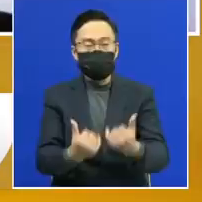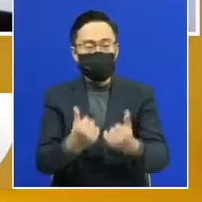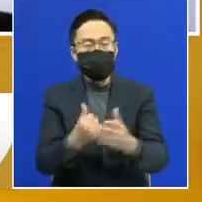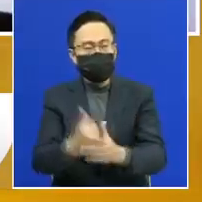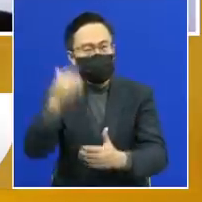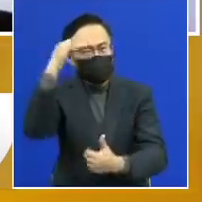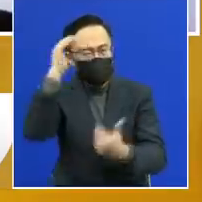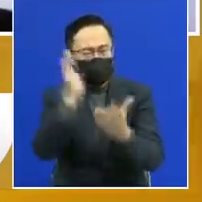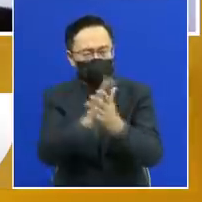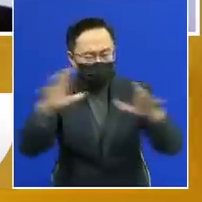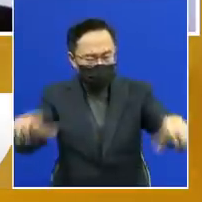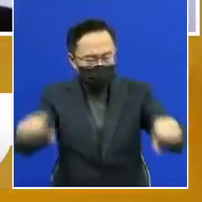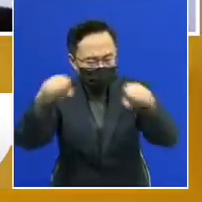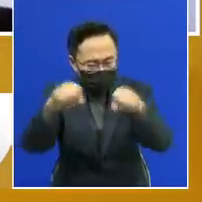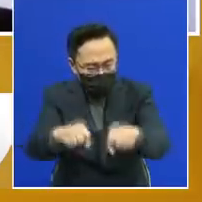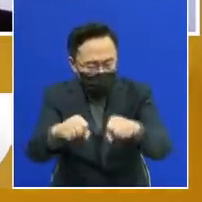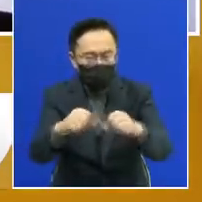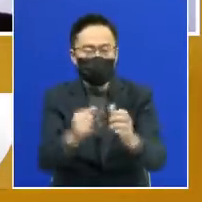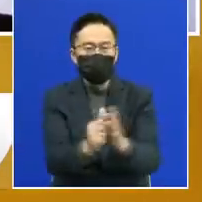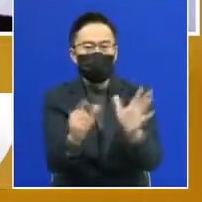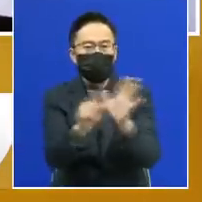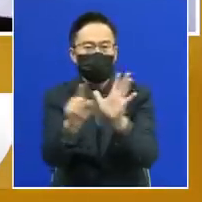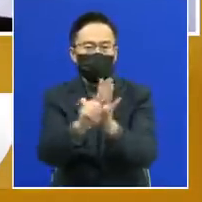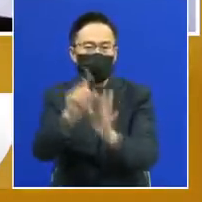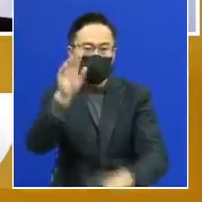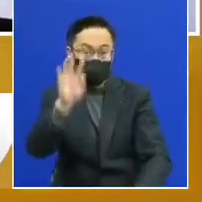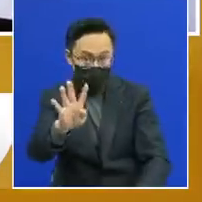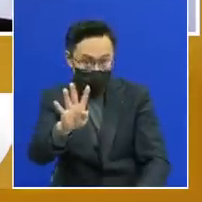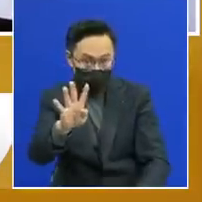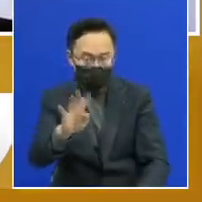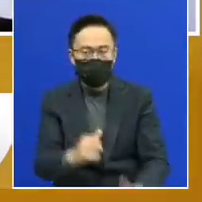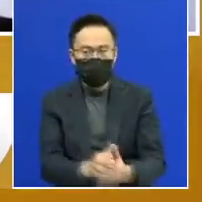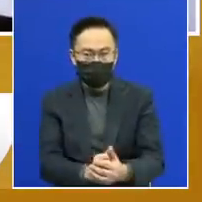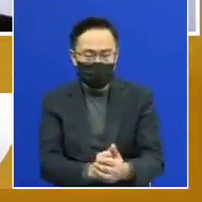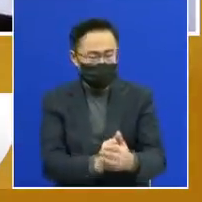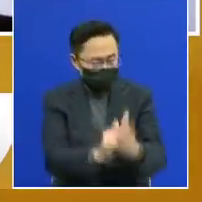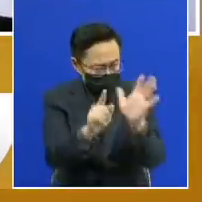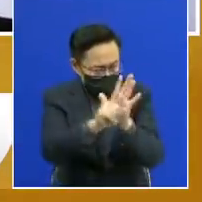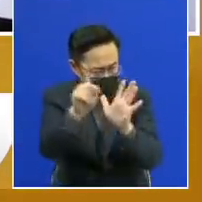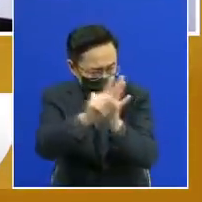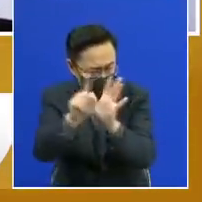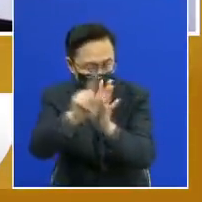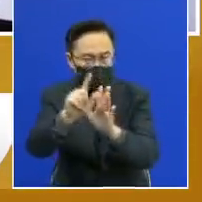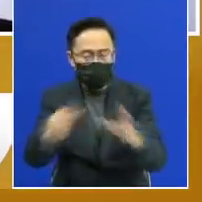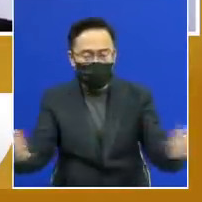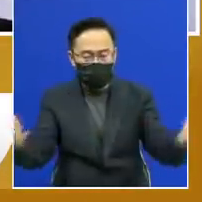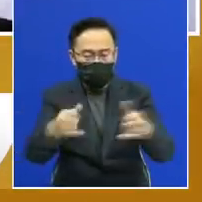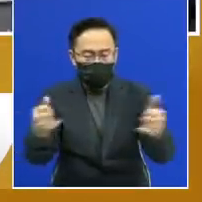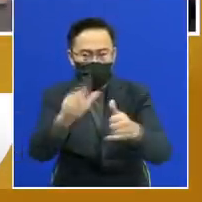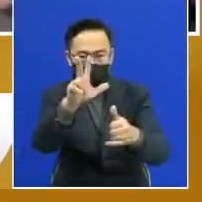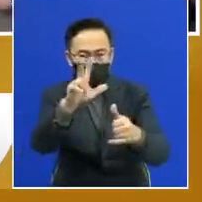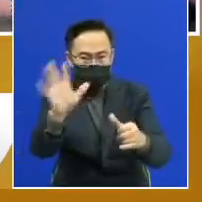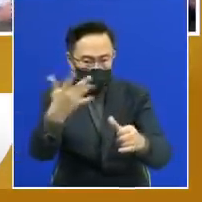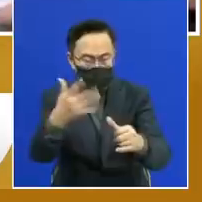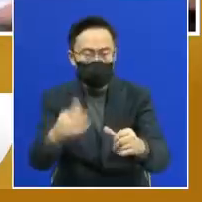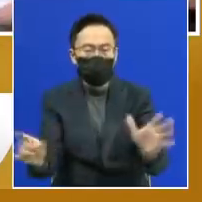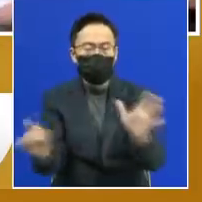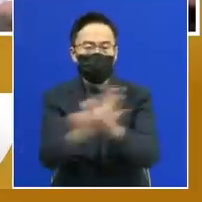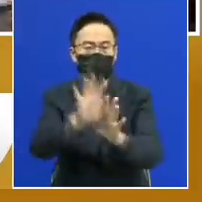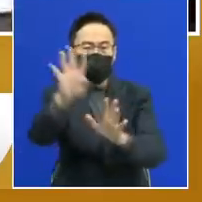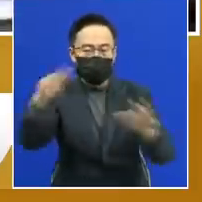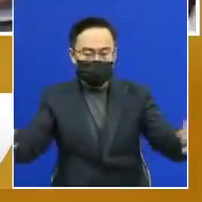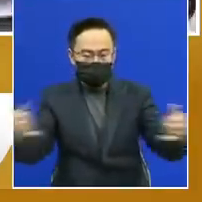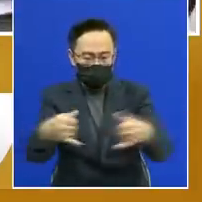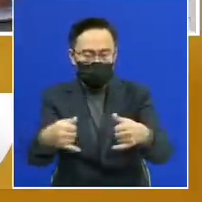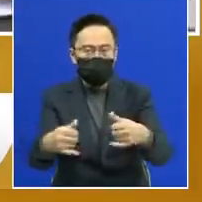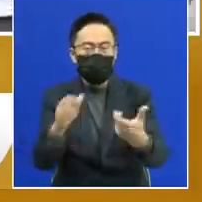เรียกคู่กรณีมาไกล่เกลี่ย4ครั้งจึงจะเจอกันได้แต่ว่าตกลงกันไม่ได้ส่วนหนึ่งเพราะเรื่องเ